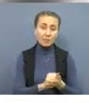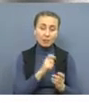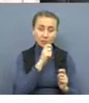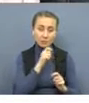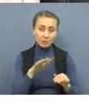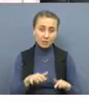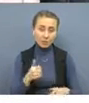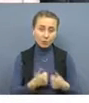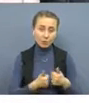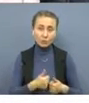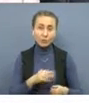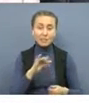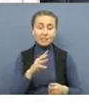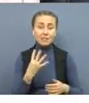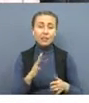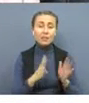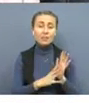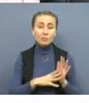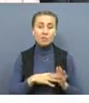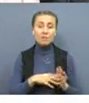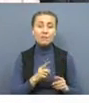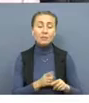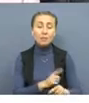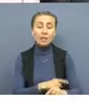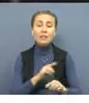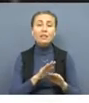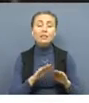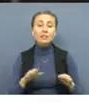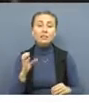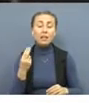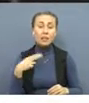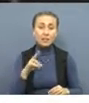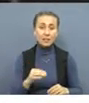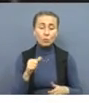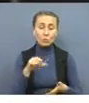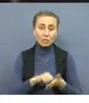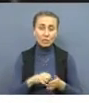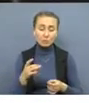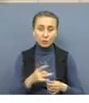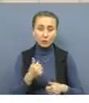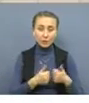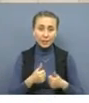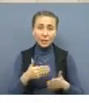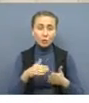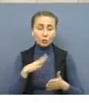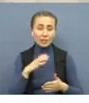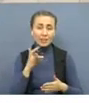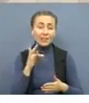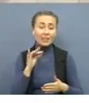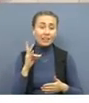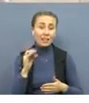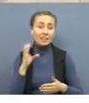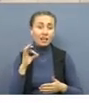конкурсах. Из 48 воспитателей детских садов, участников республиканского конкурса, лучшей была названа Нина Сахнова из